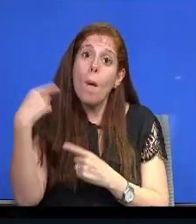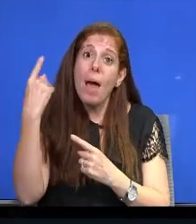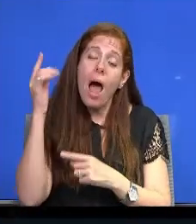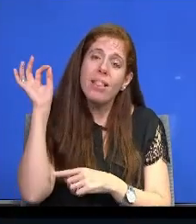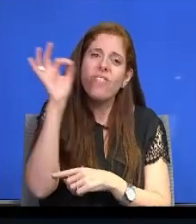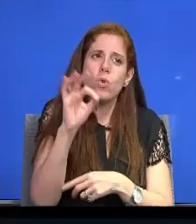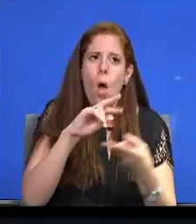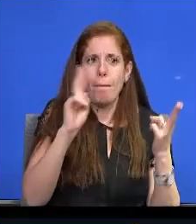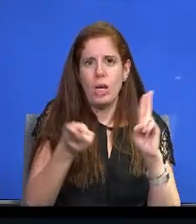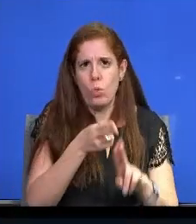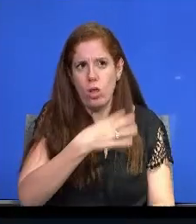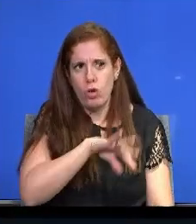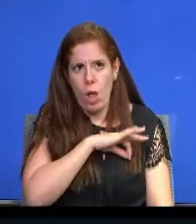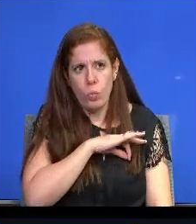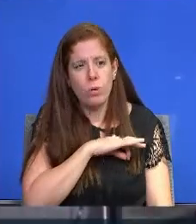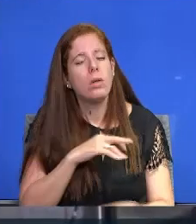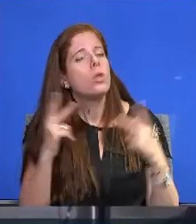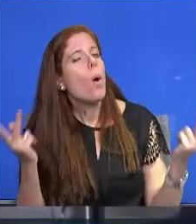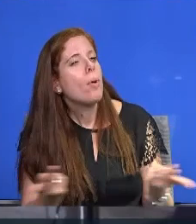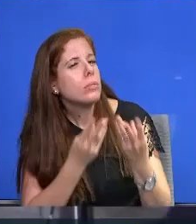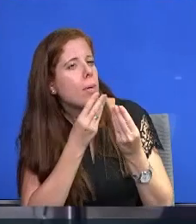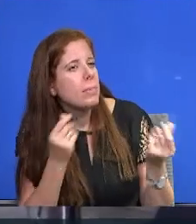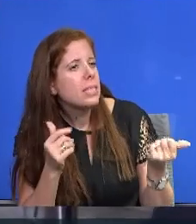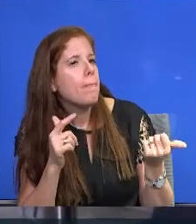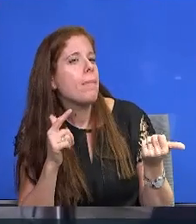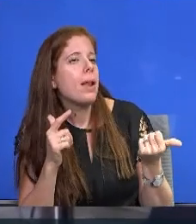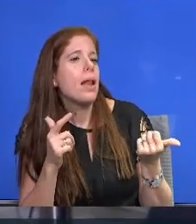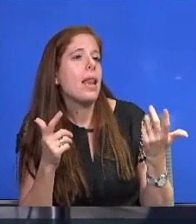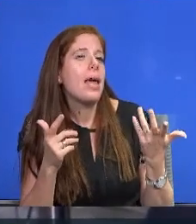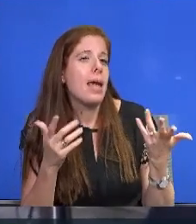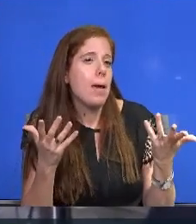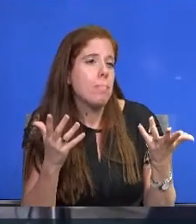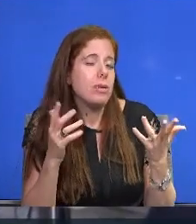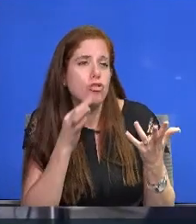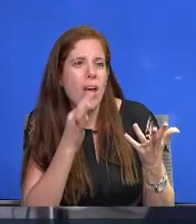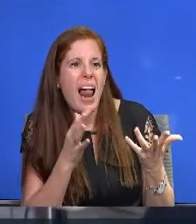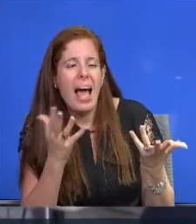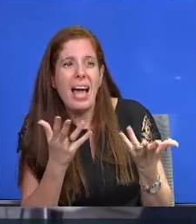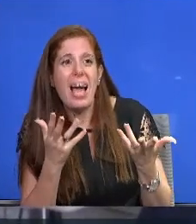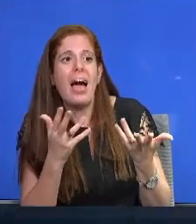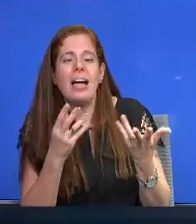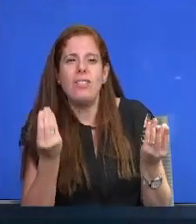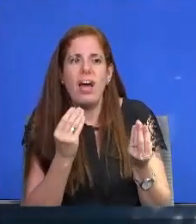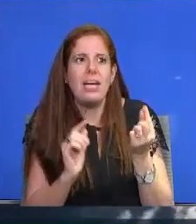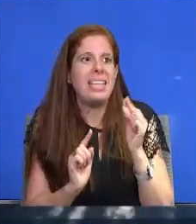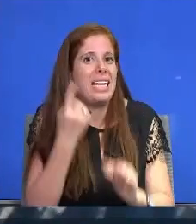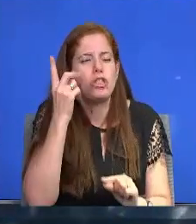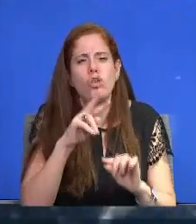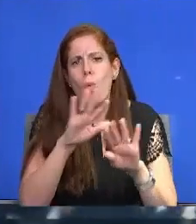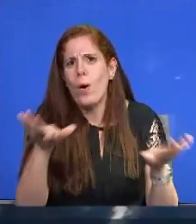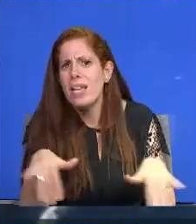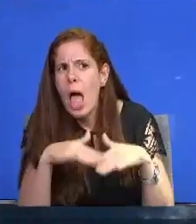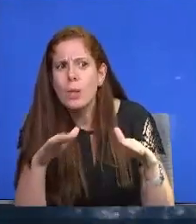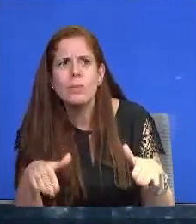בכדור שלנו. We're looking for clues as to why Earth is a habitable world, this rare jewel in outer space that has oceans, it